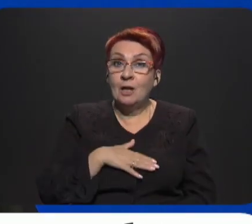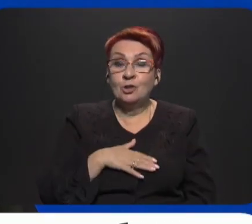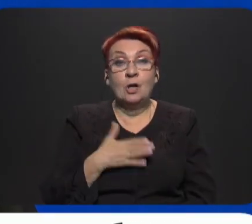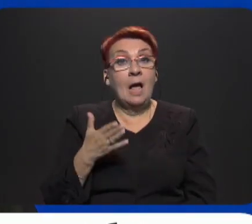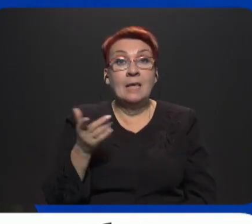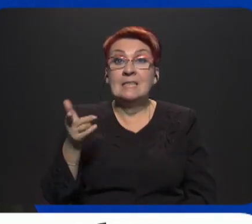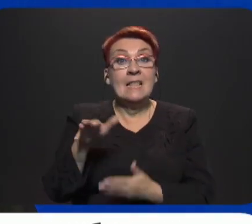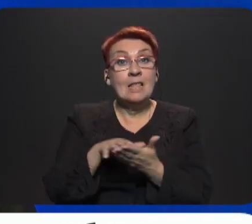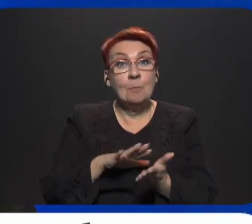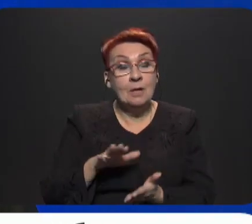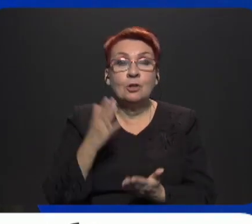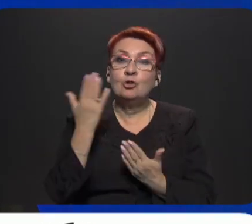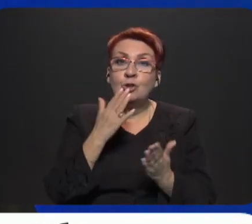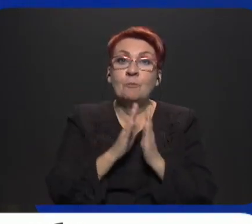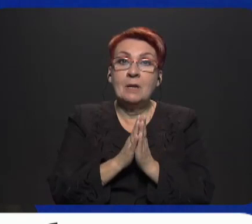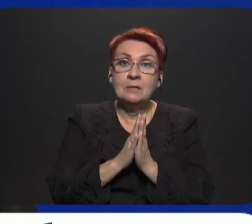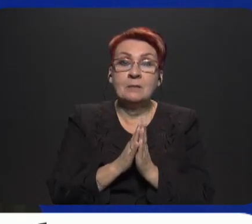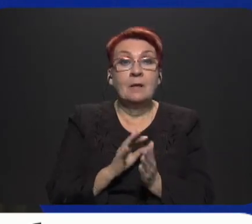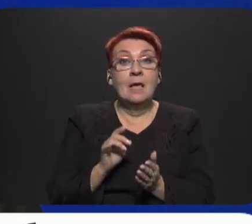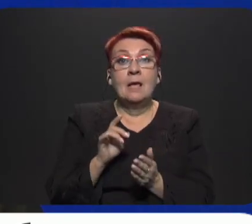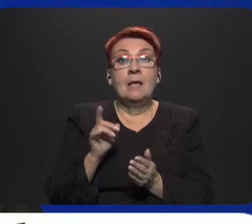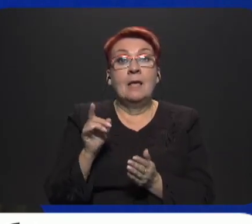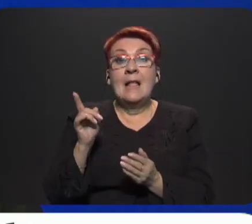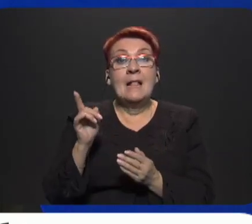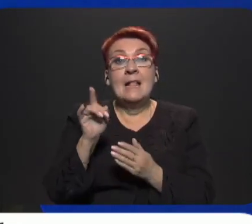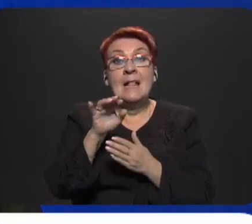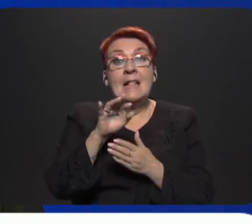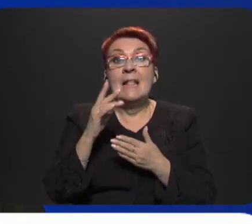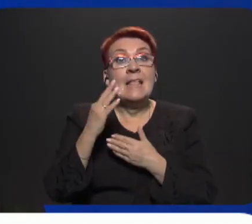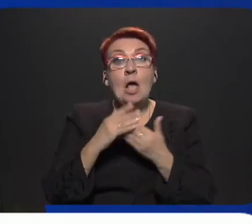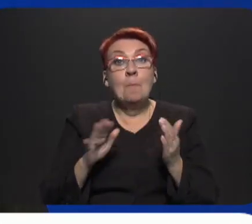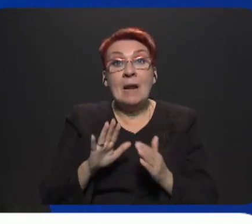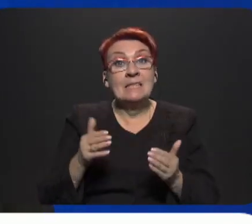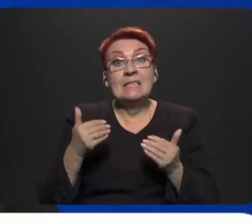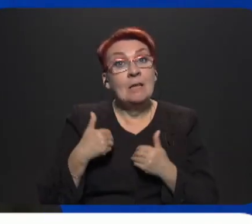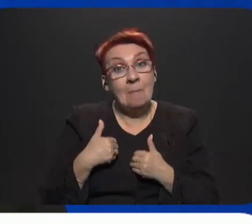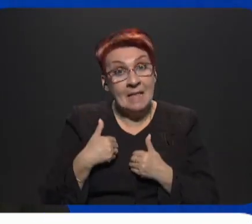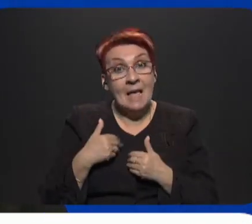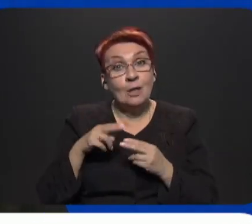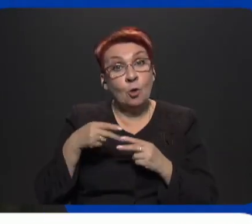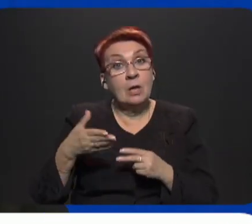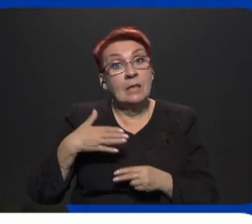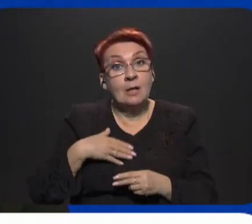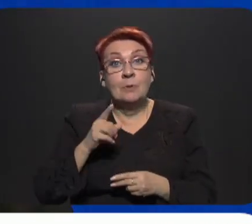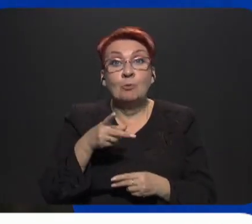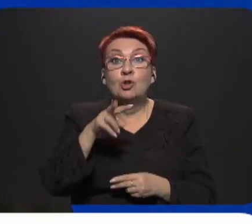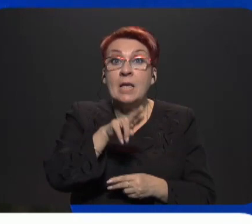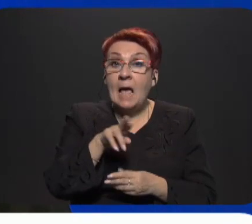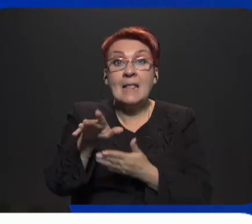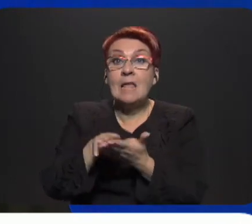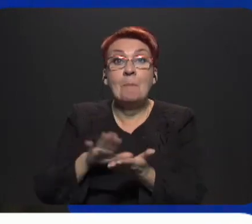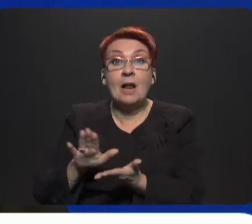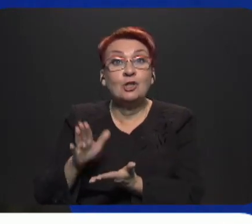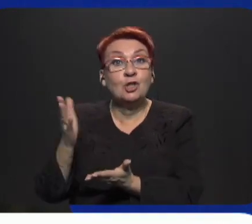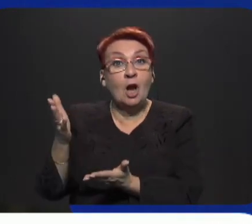читай в молитве так: «Не прости мне долги мои, потому что я не прощаю должников